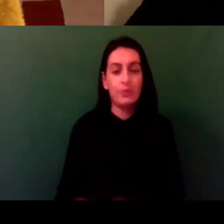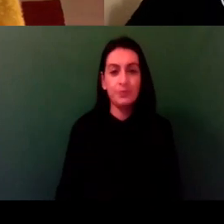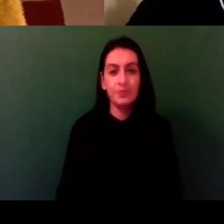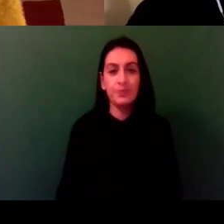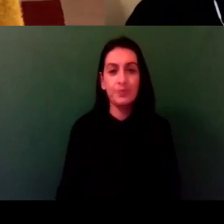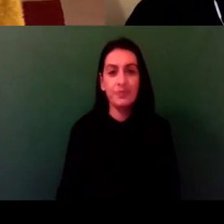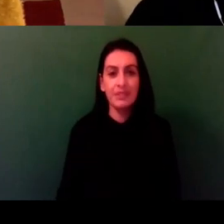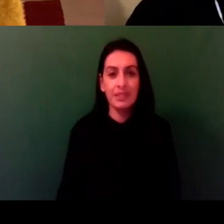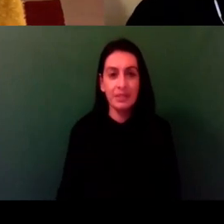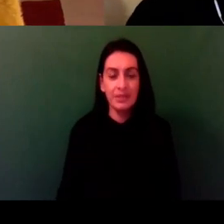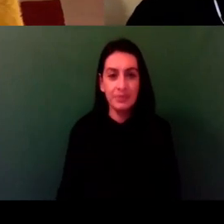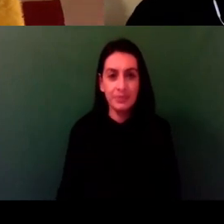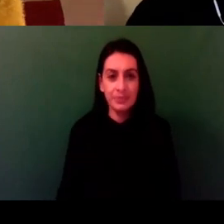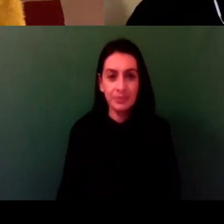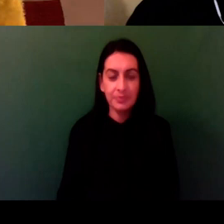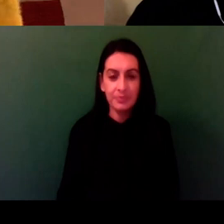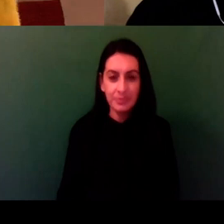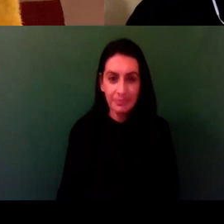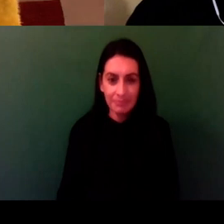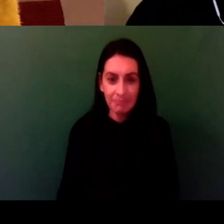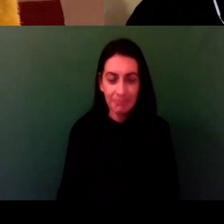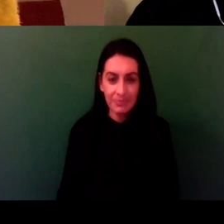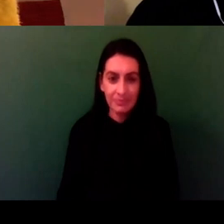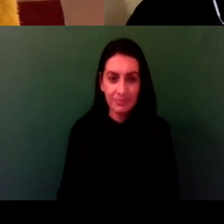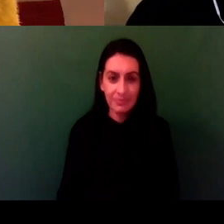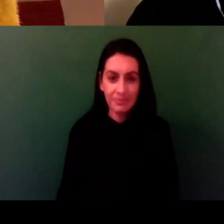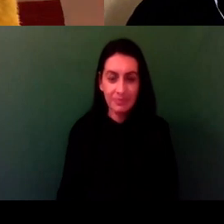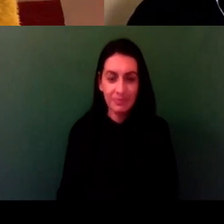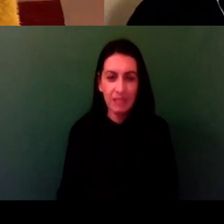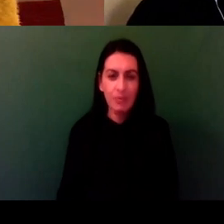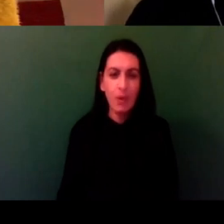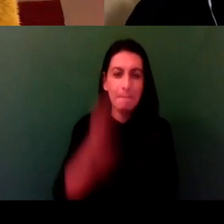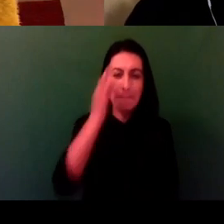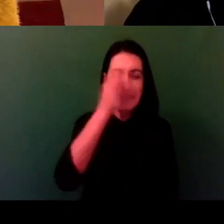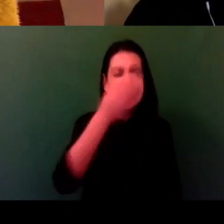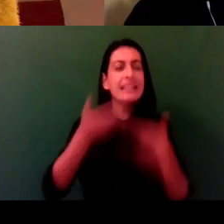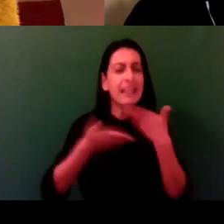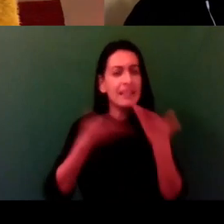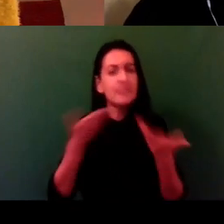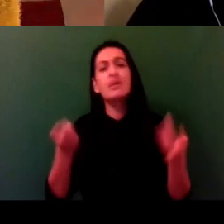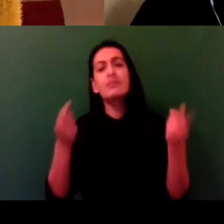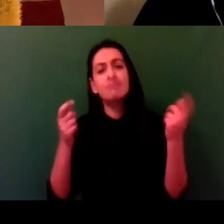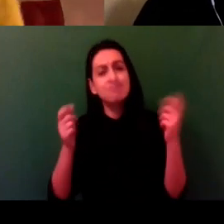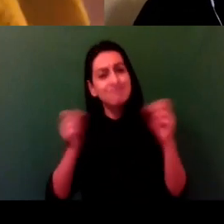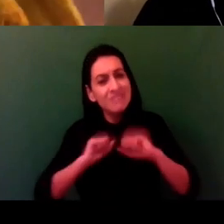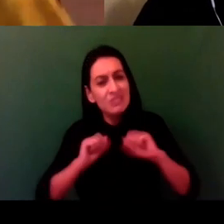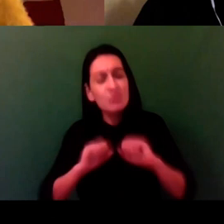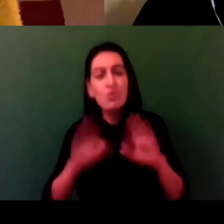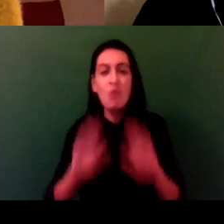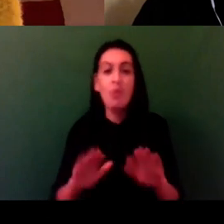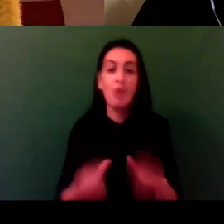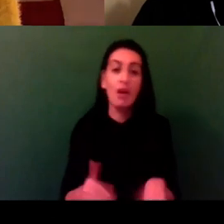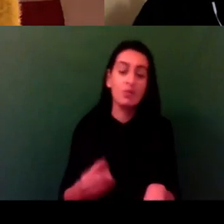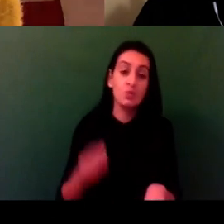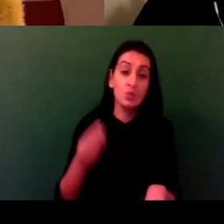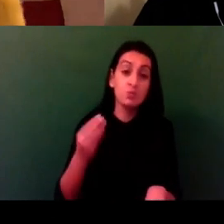böyle basit şekilde ifade etmeye çalışıyorum ama olmuyor. Yani bu çok üzerinde tartışılması gereken bir